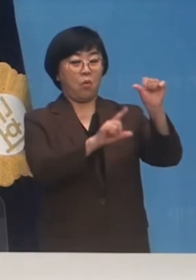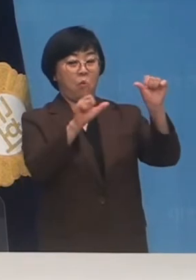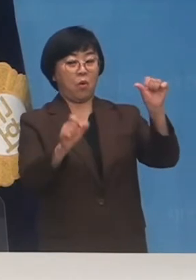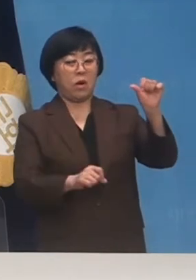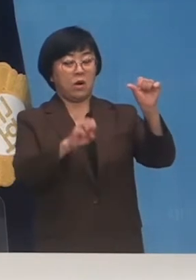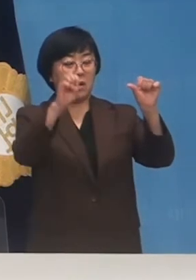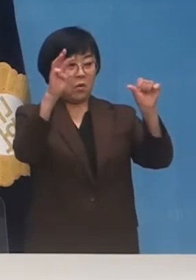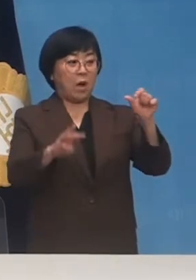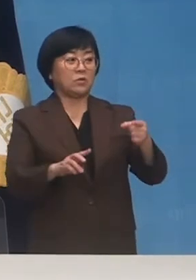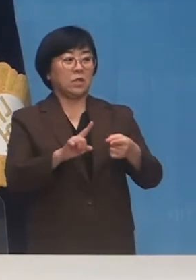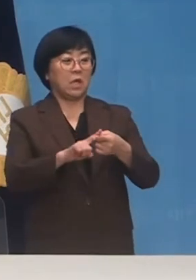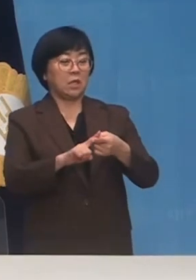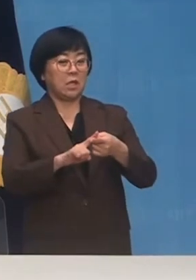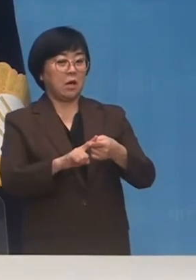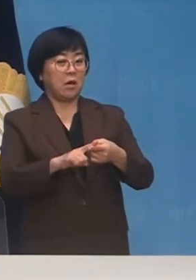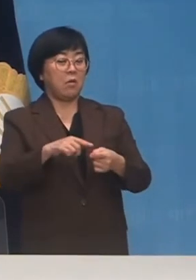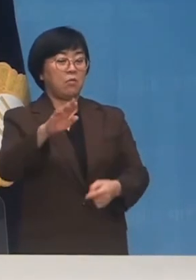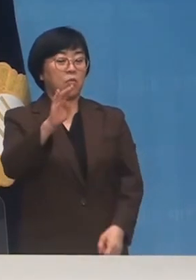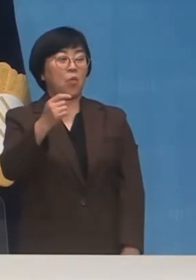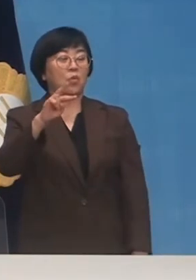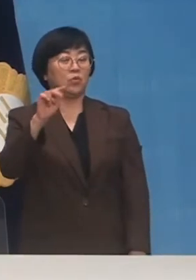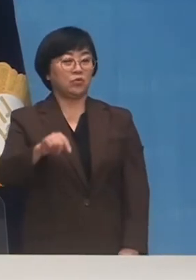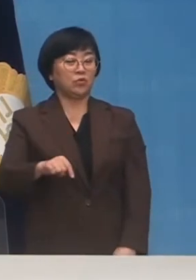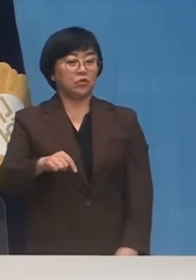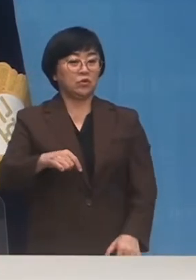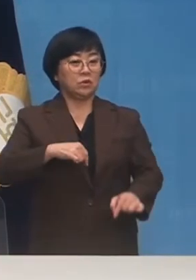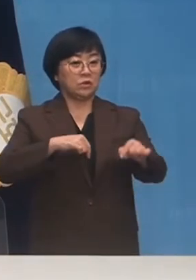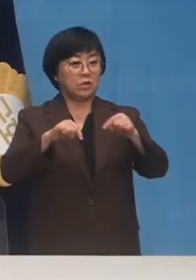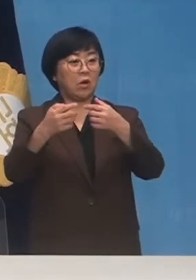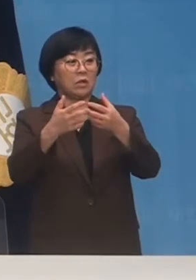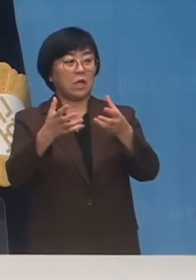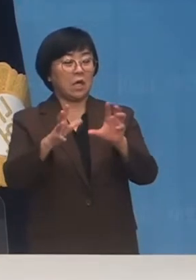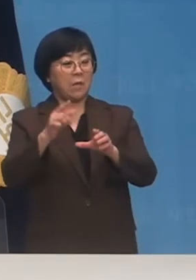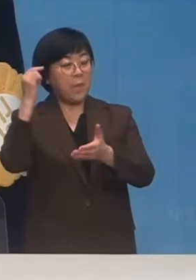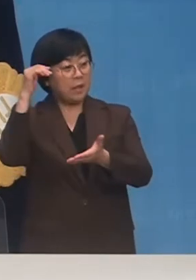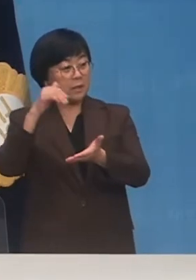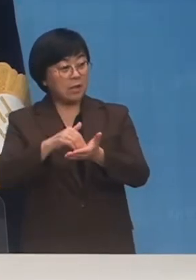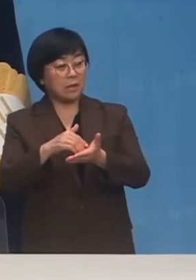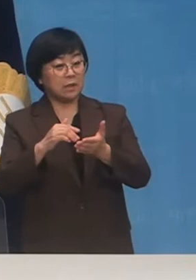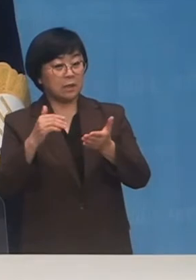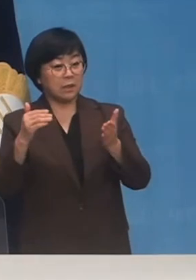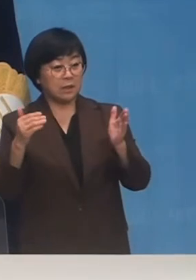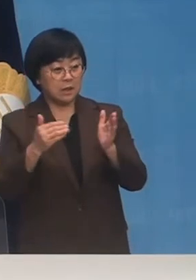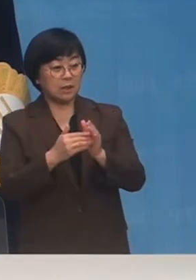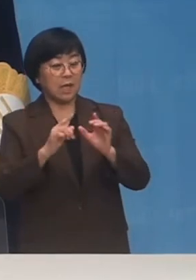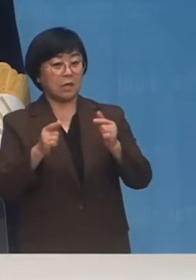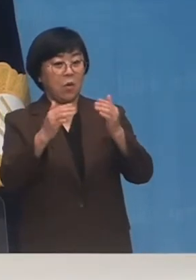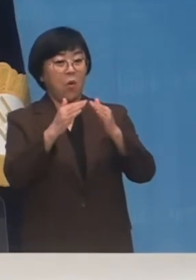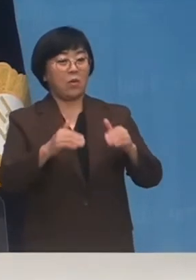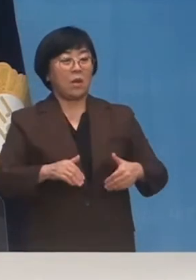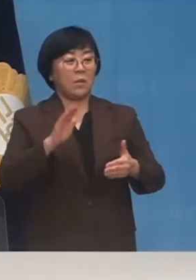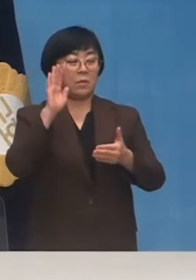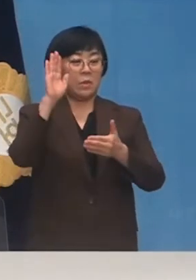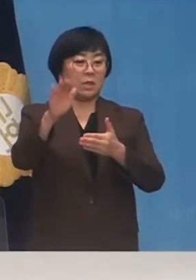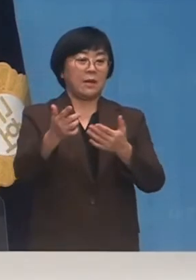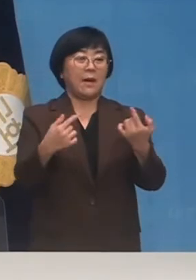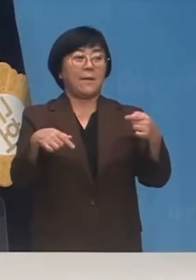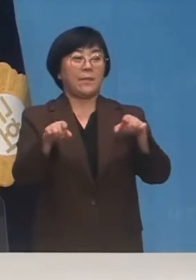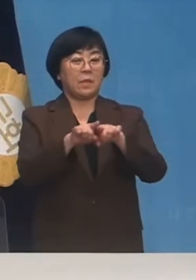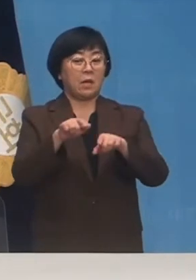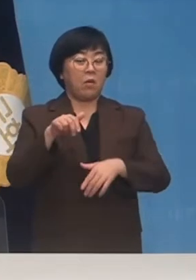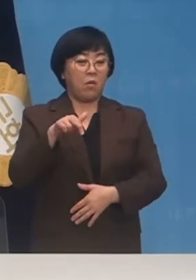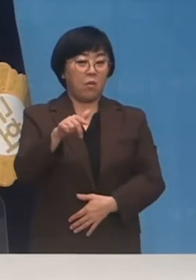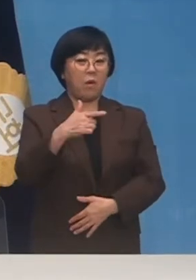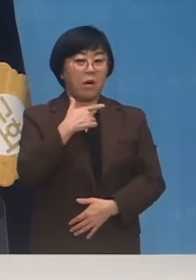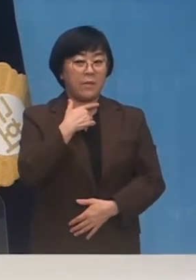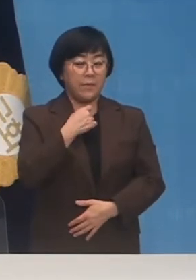광주에 대한 보수 정당의 과오를 반성함에 그치지 않고 호남의 미래를 함께 걷고자